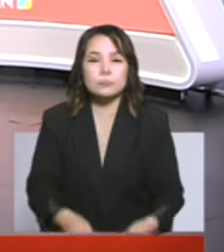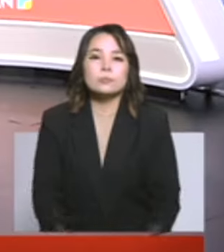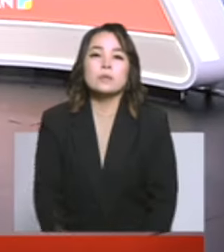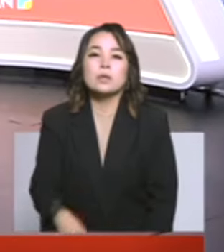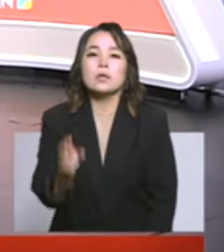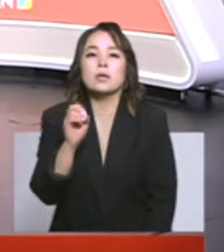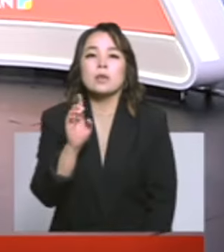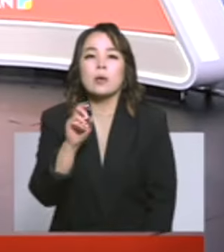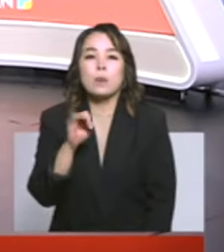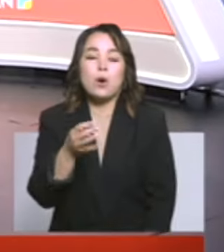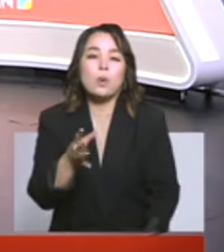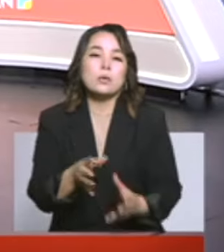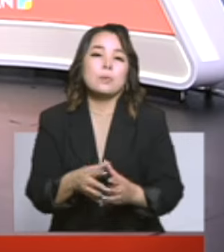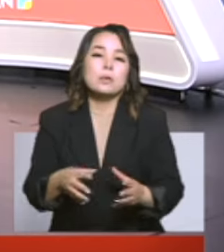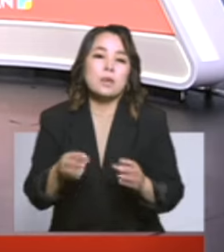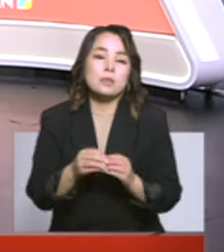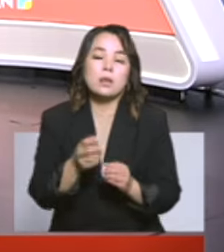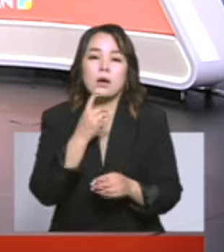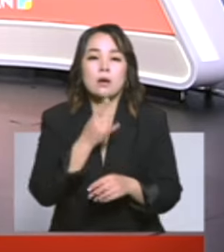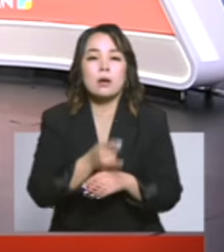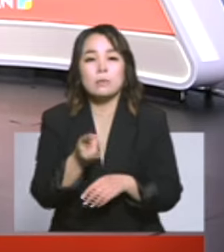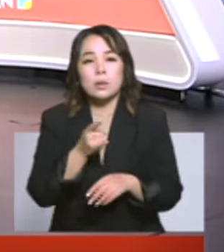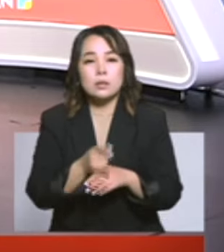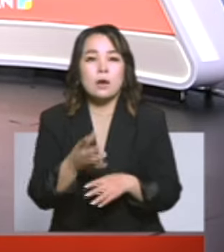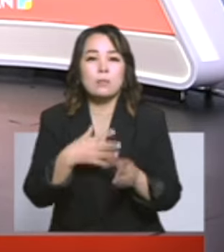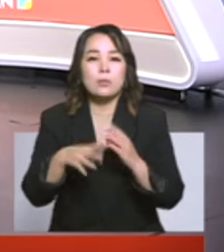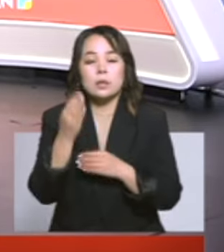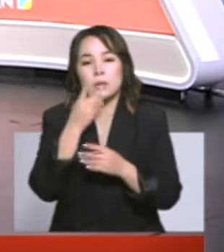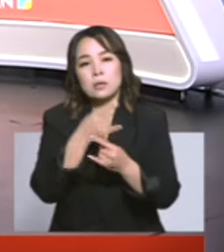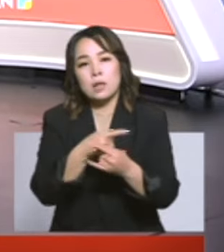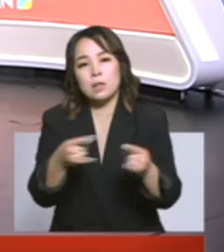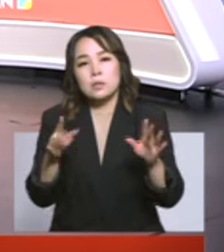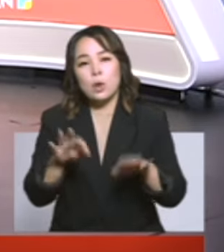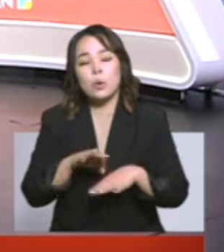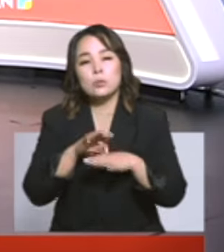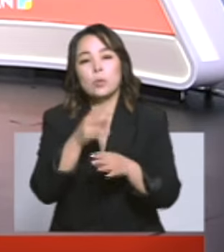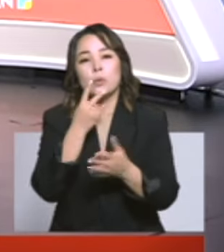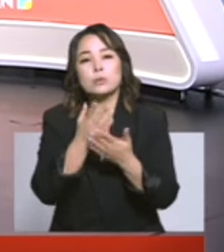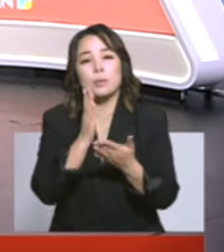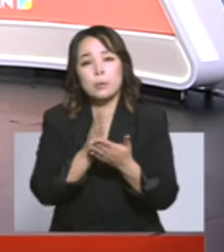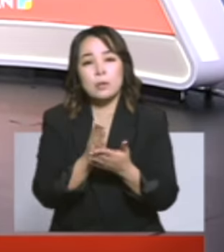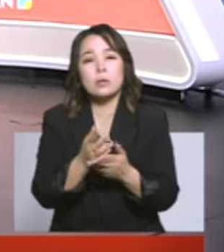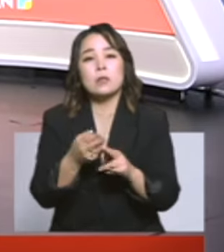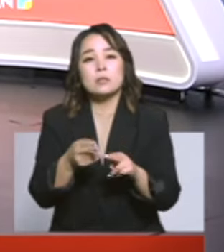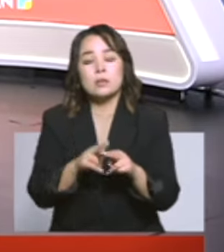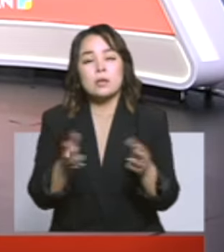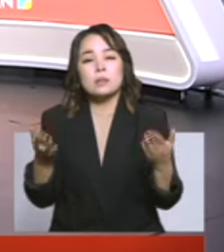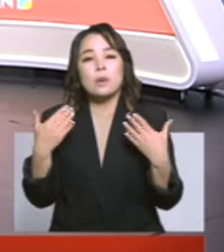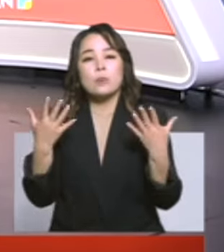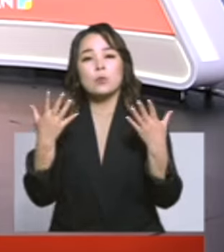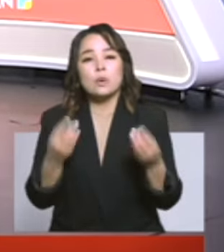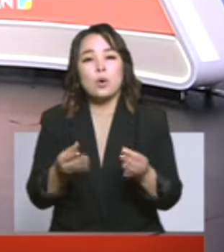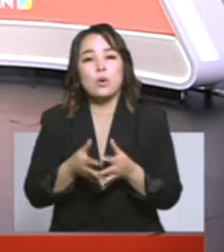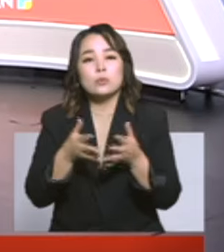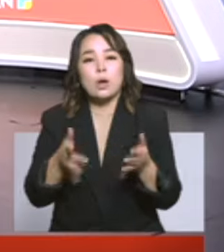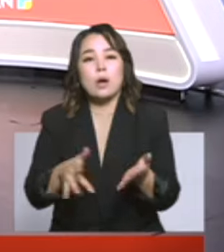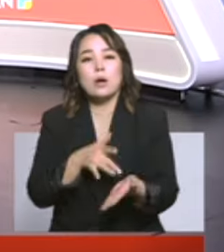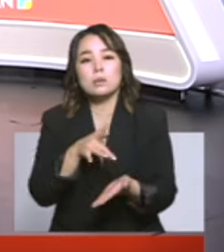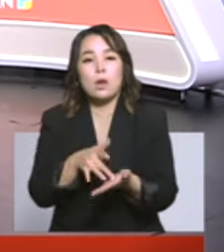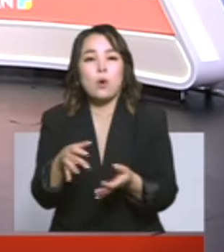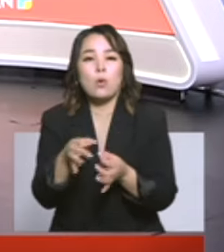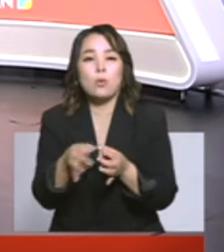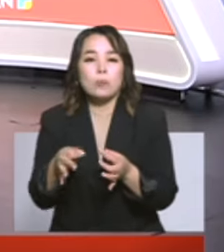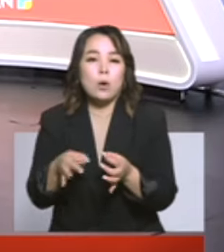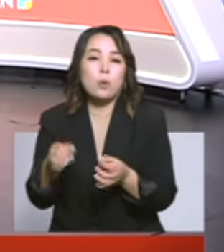Жалғастырайық, Еркебай отбасылық комедиясы еліміздің барлық кинотеатрларында көрсетіліп жатыр. Әсіресе демалыс күндері үлкен қалалар мен